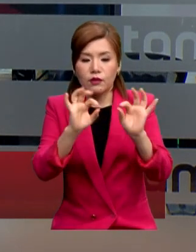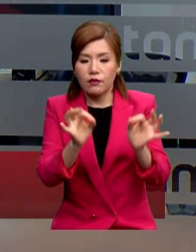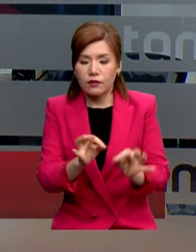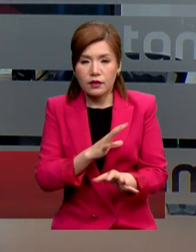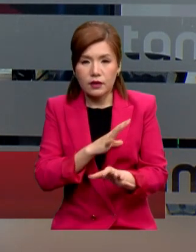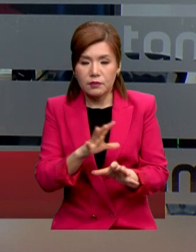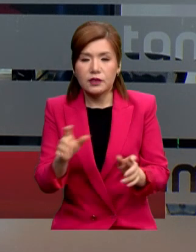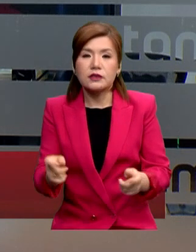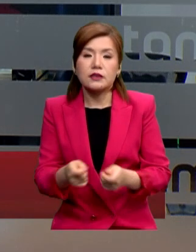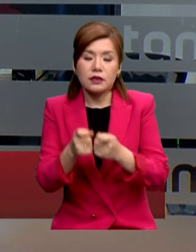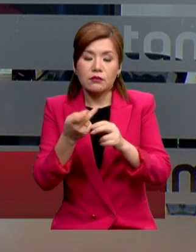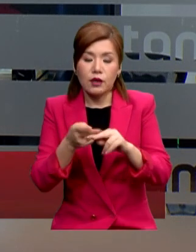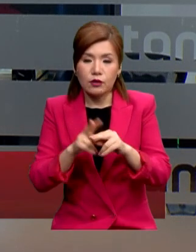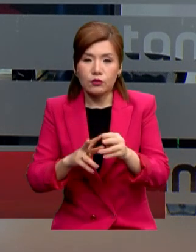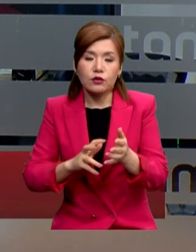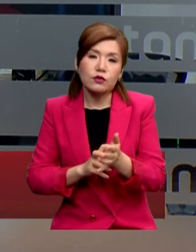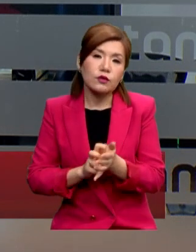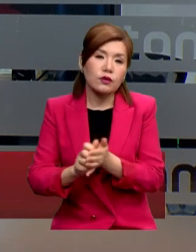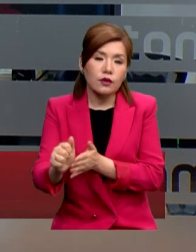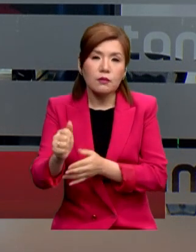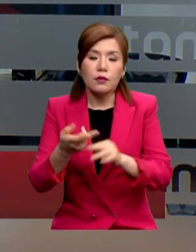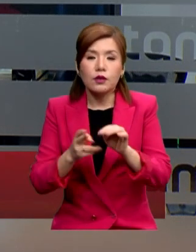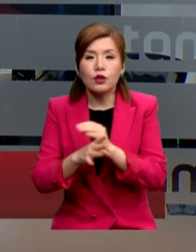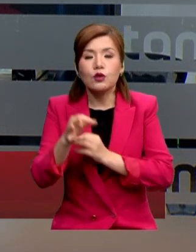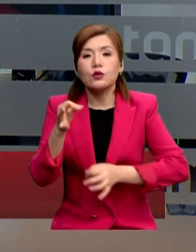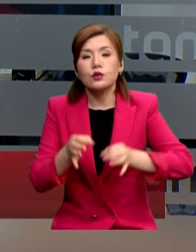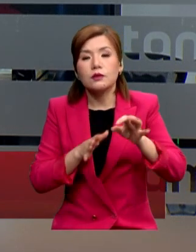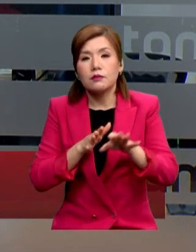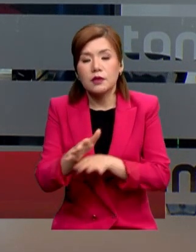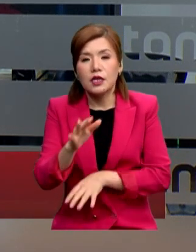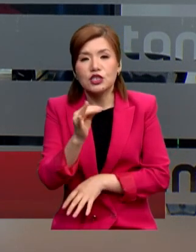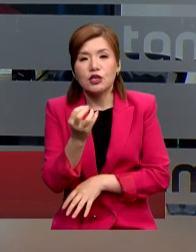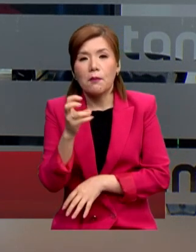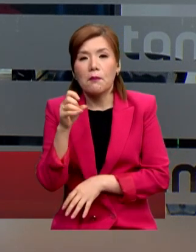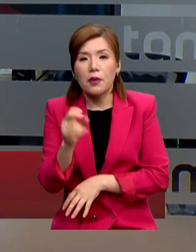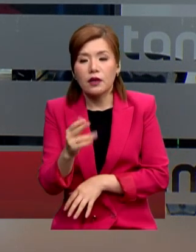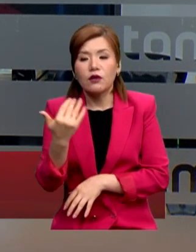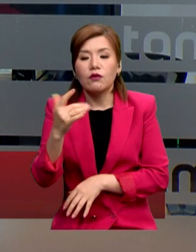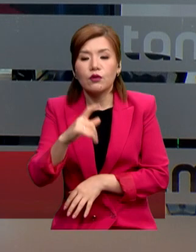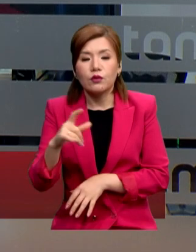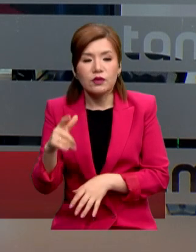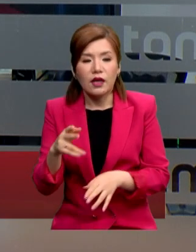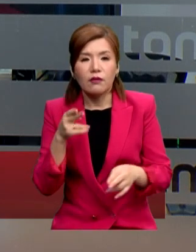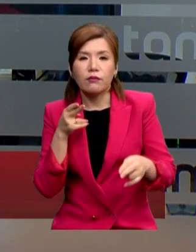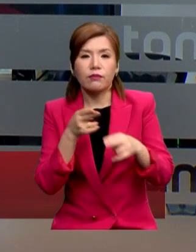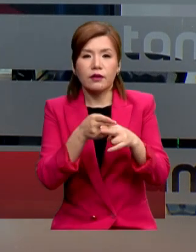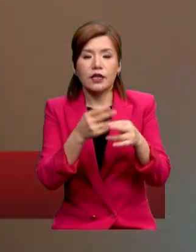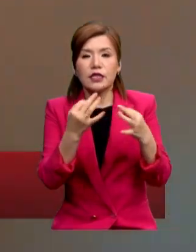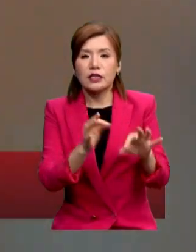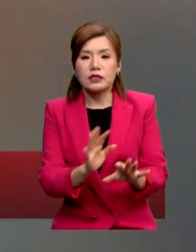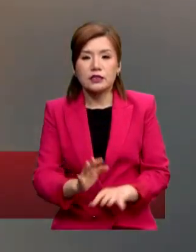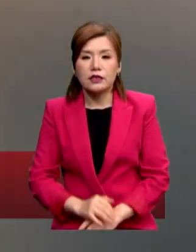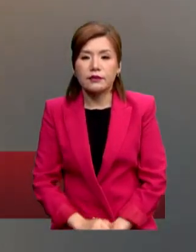құрылыс аумағына арнай техникасын сайлап келген сот орындаушыларға G-Park компаниясының өкілдері жол бермеді.